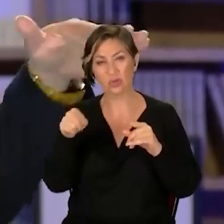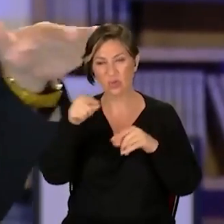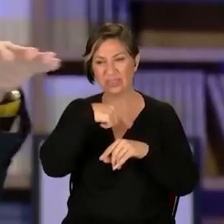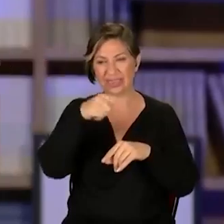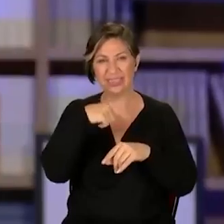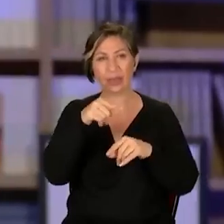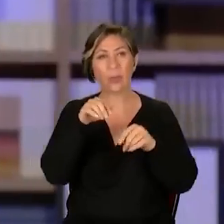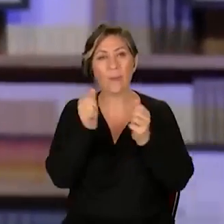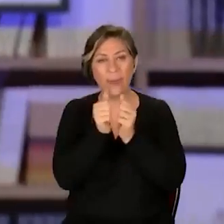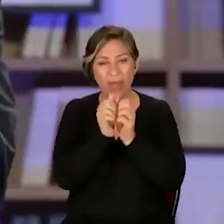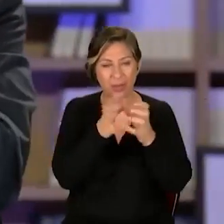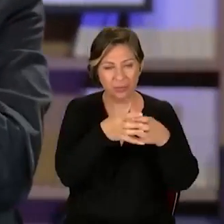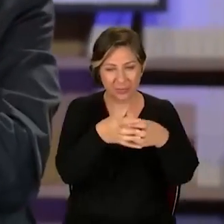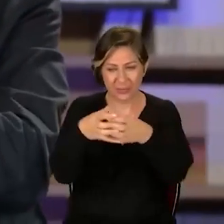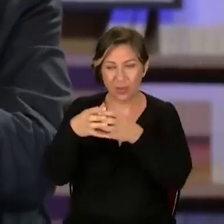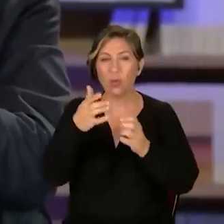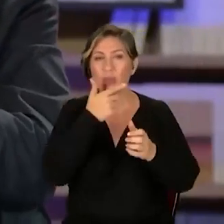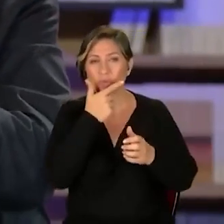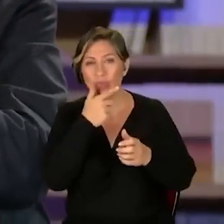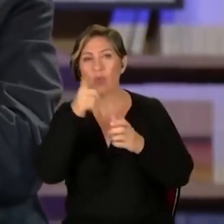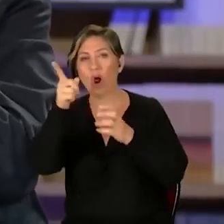sırada sürüler halinde Bodrum ve çeşitli